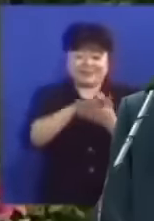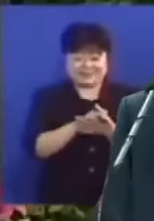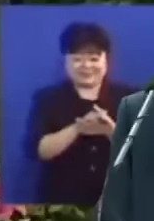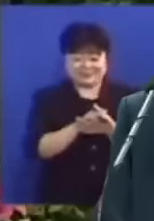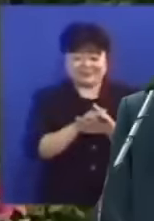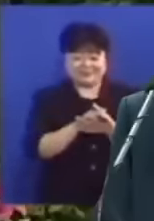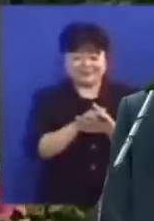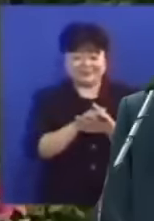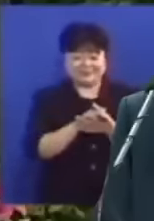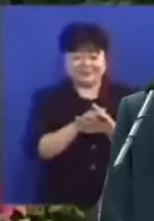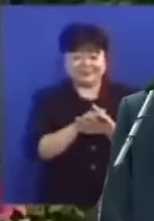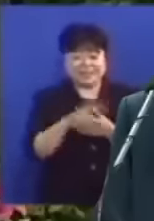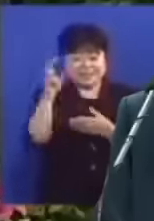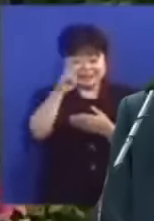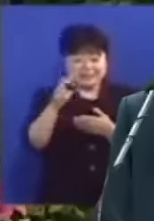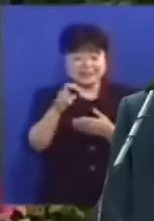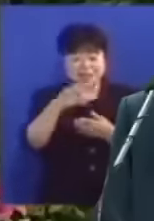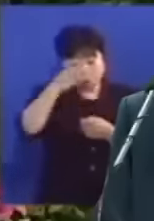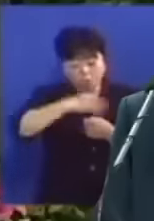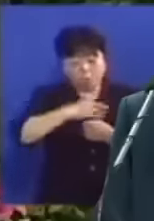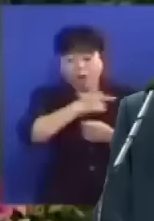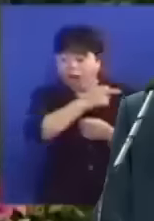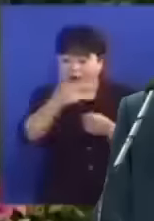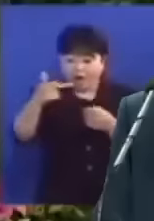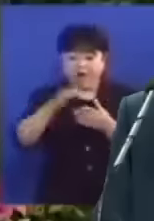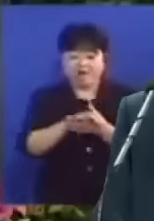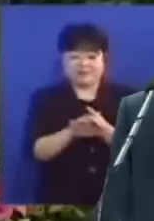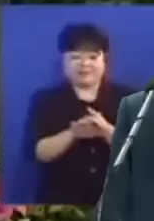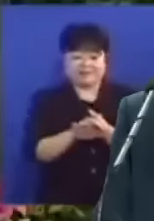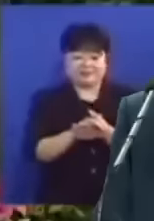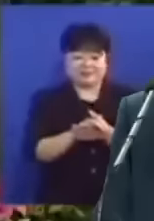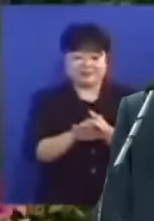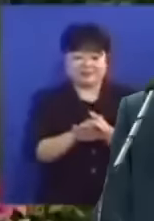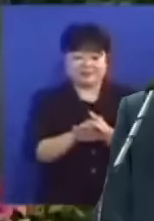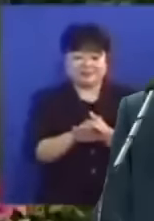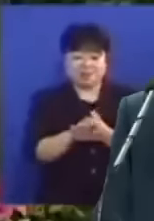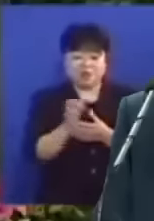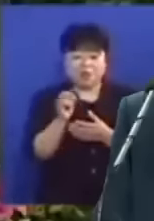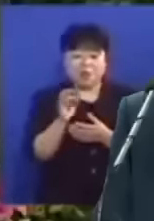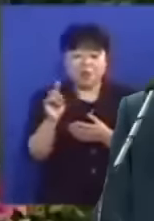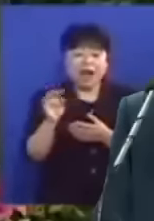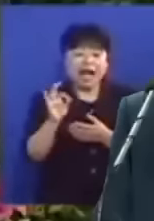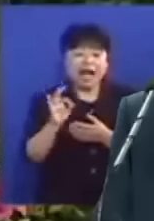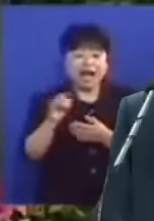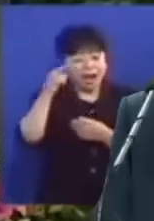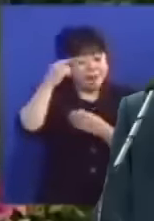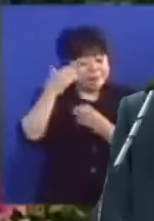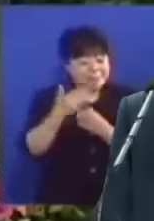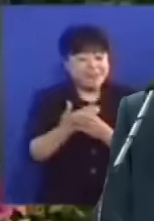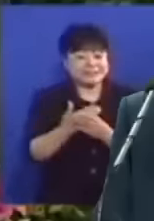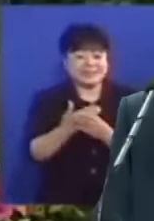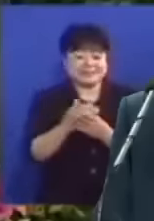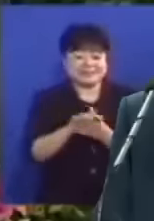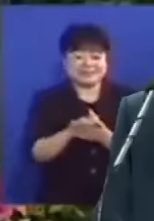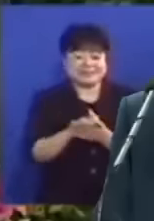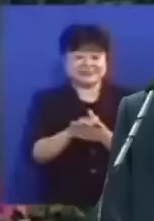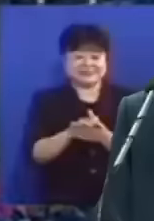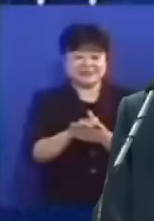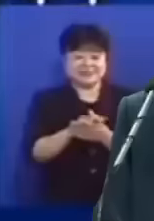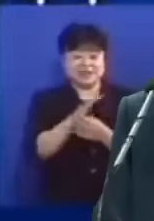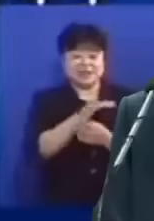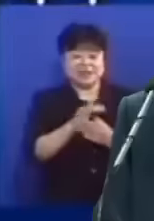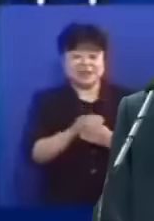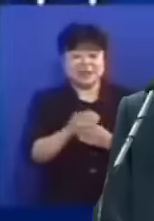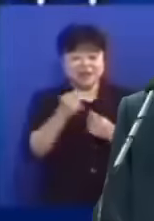것입니다. 찬양은 효과가 굉장히 커요. 우리 황성주 박사 승석